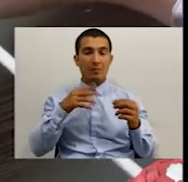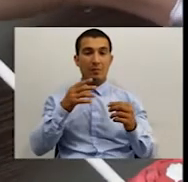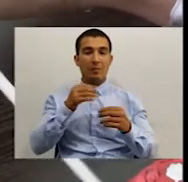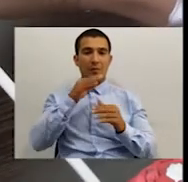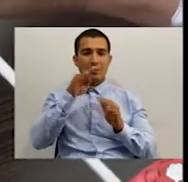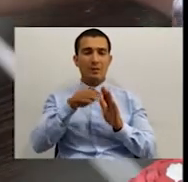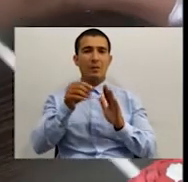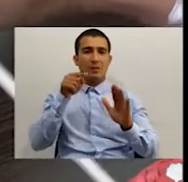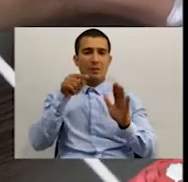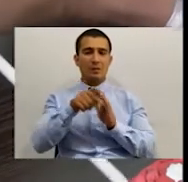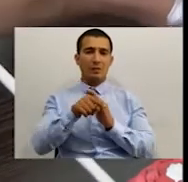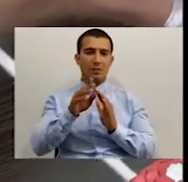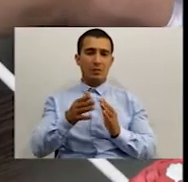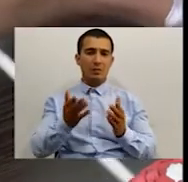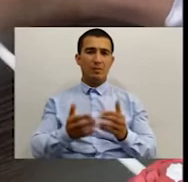кетеді ұшанды.